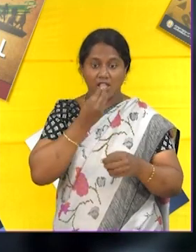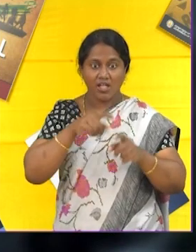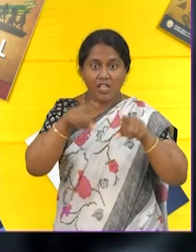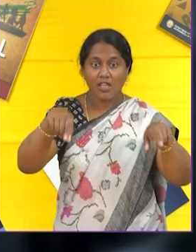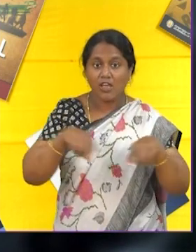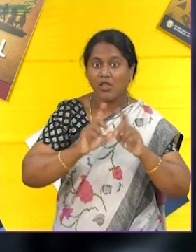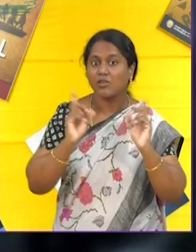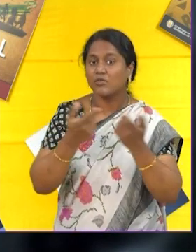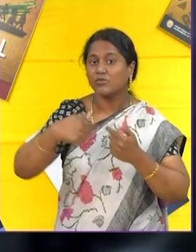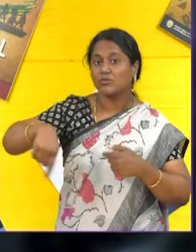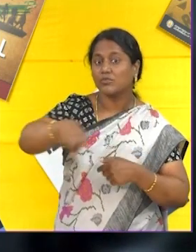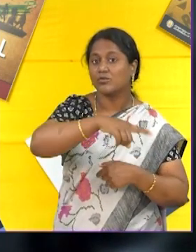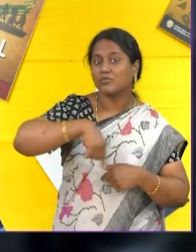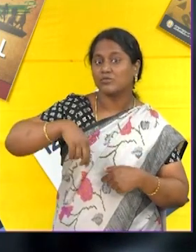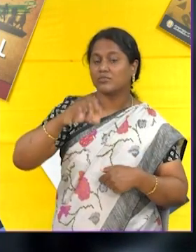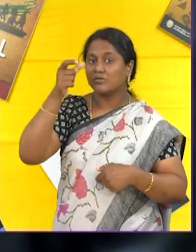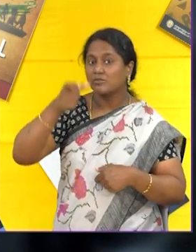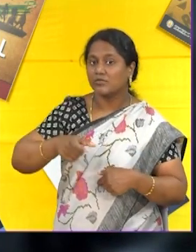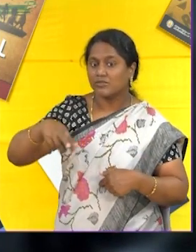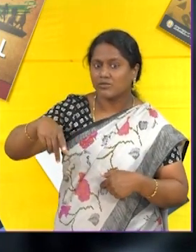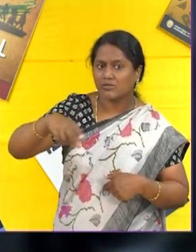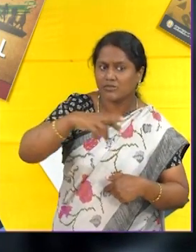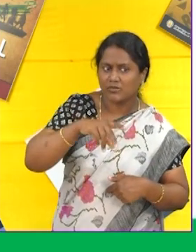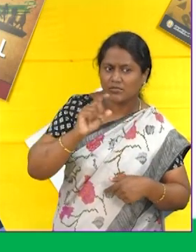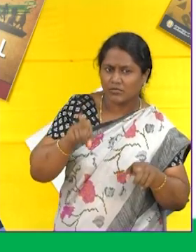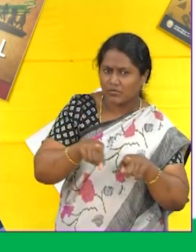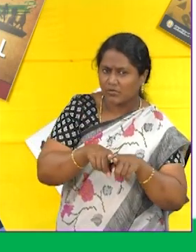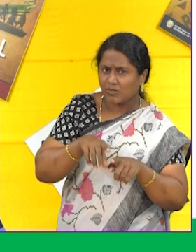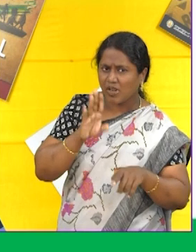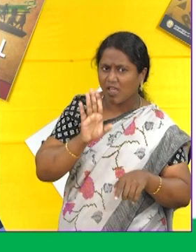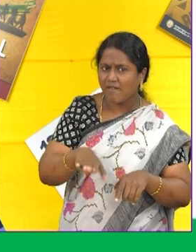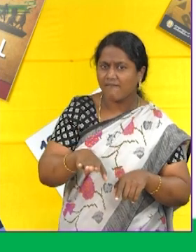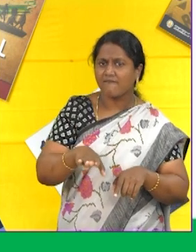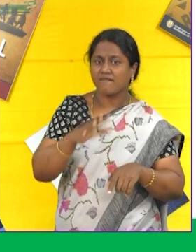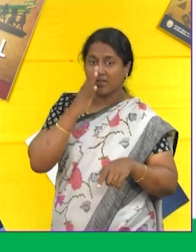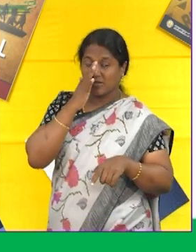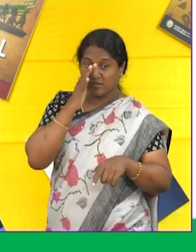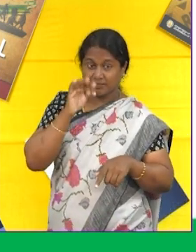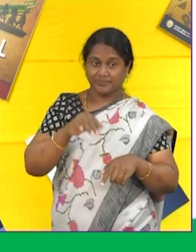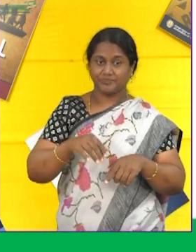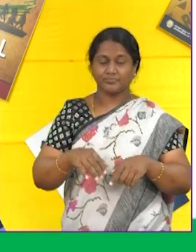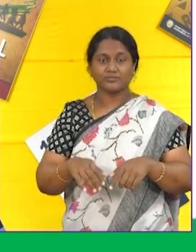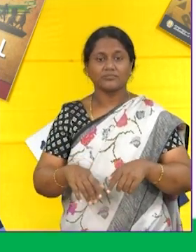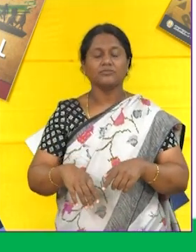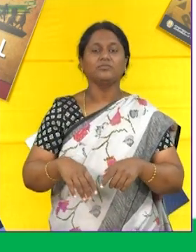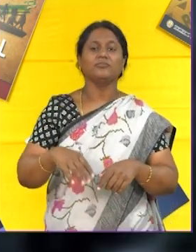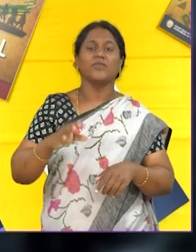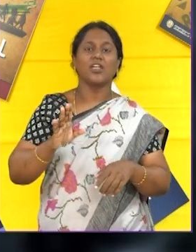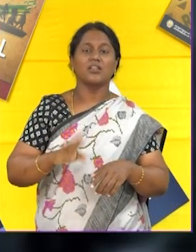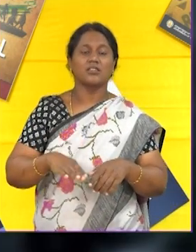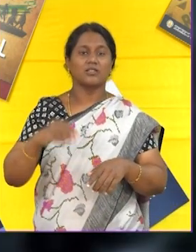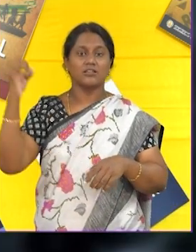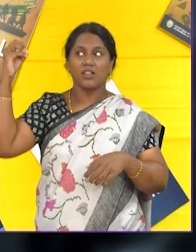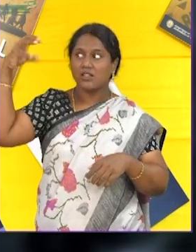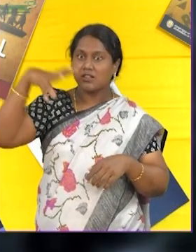சுற்றி வந்த மாதிரி இருந்துச்சு, ஒரு மேன் வந்த மாதிரி இருந்துச்சு. The light still shone palely down the stairs.